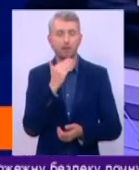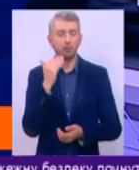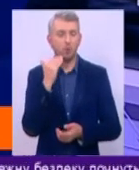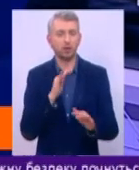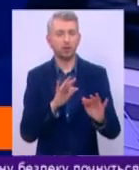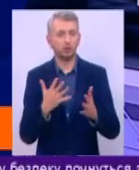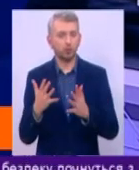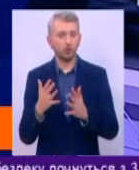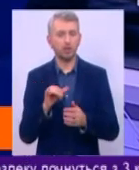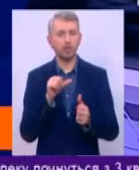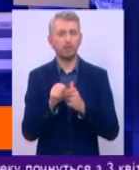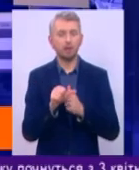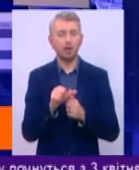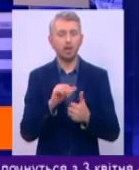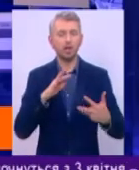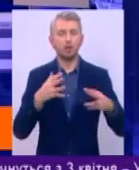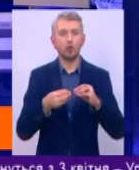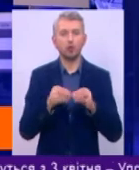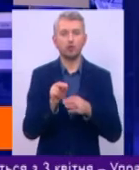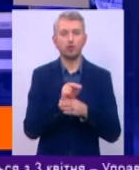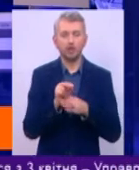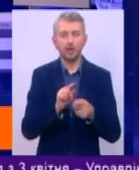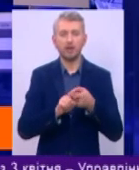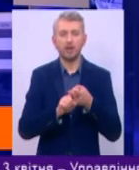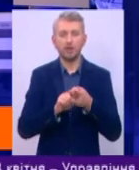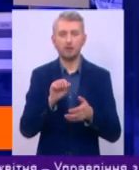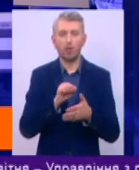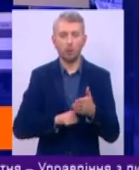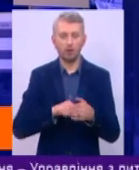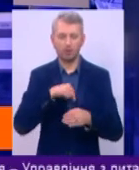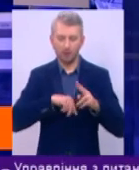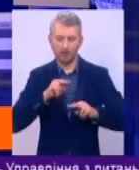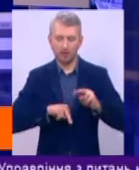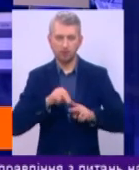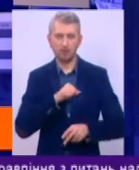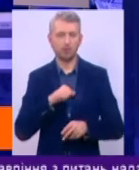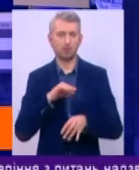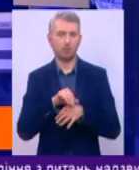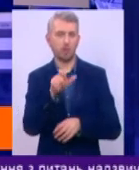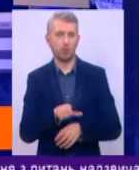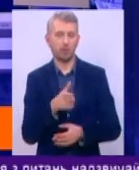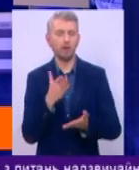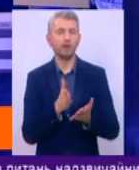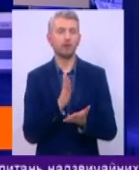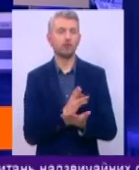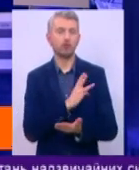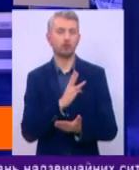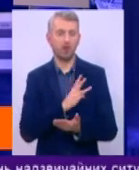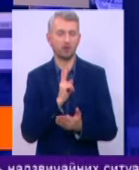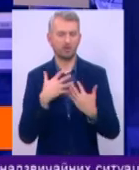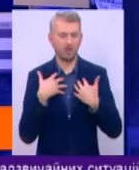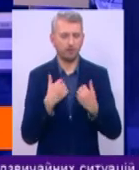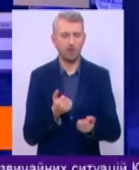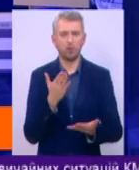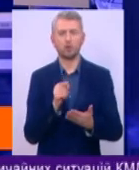во многих случаях именно вот исход лечения зависит от настроения самого больного. Если есть желание к выздоровлению, если